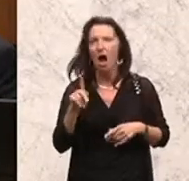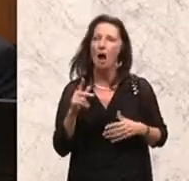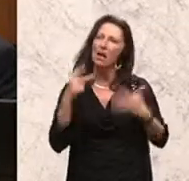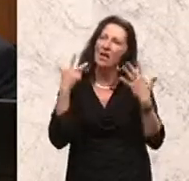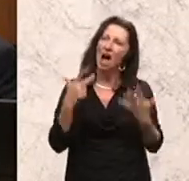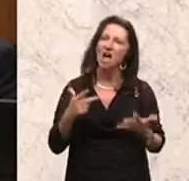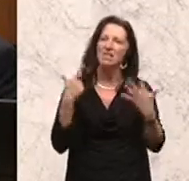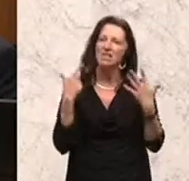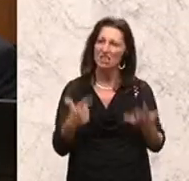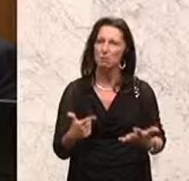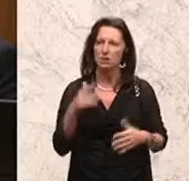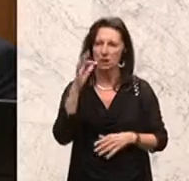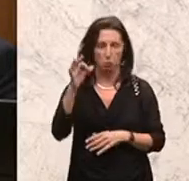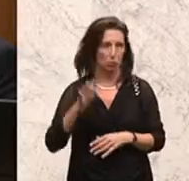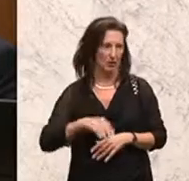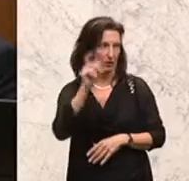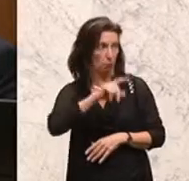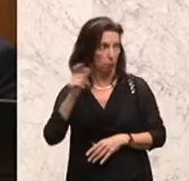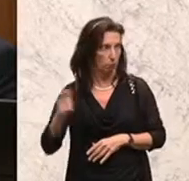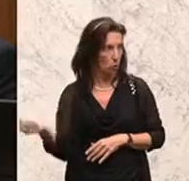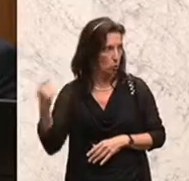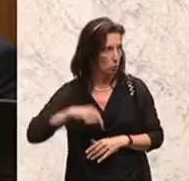der Asylsuchenden hier...